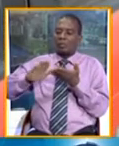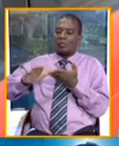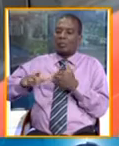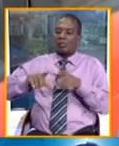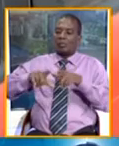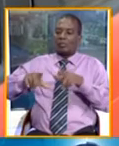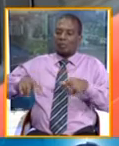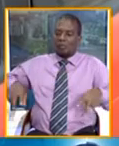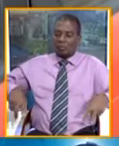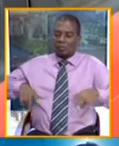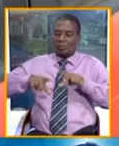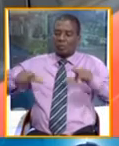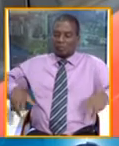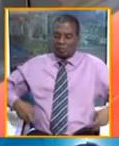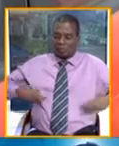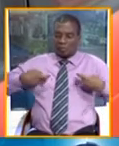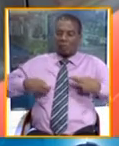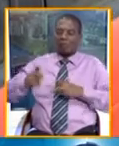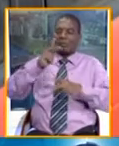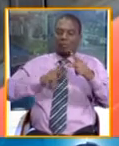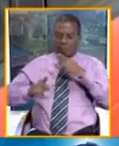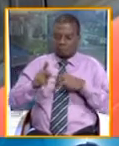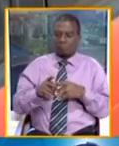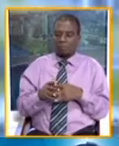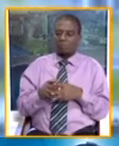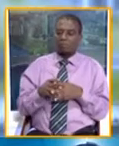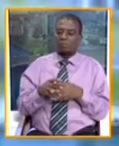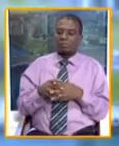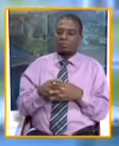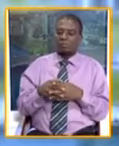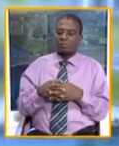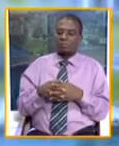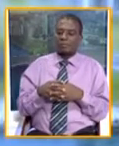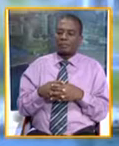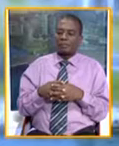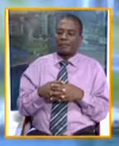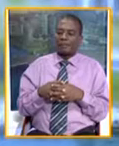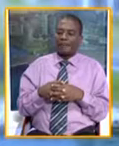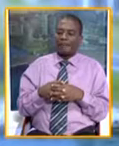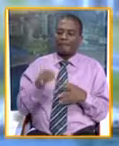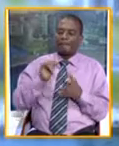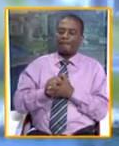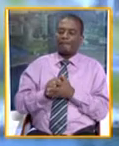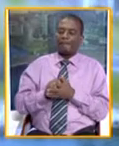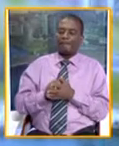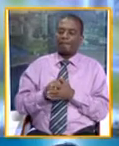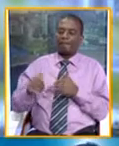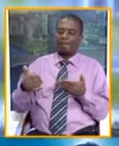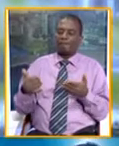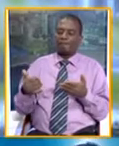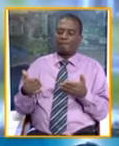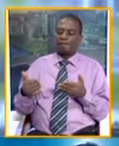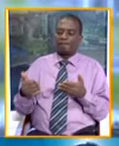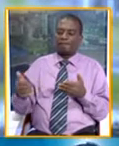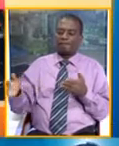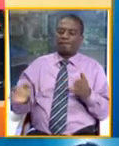des populations et préserver la voirie urbaine. Cette artiste pluridisciplinaire a